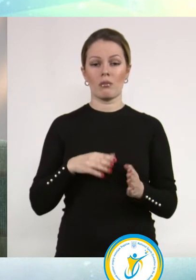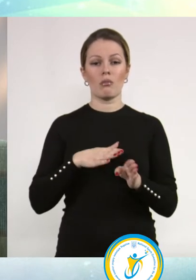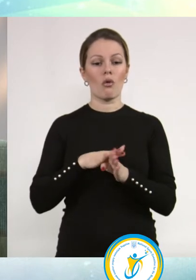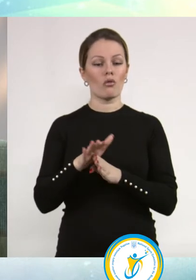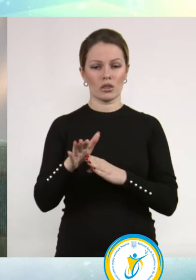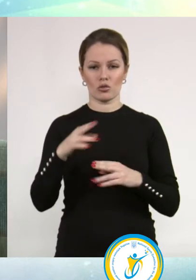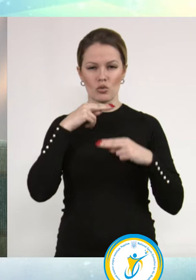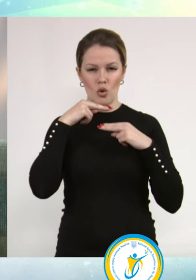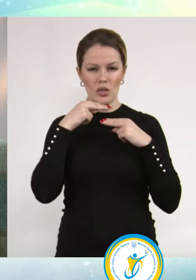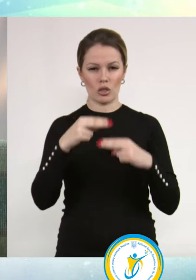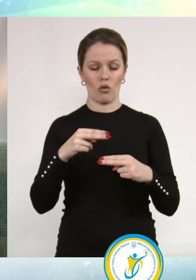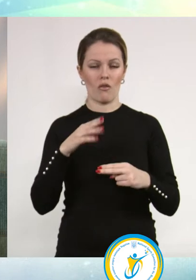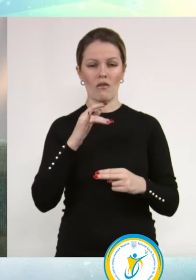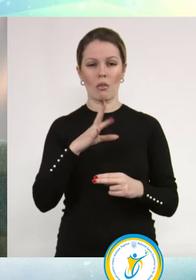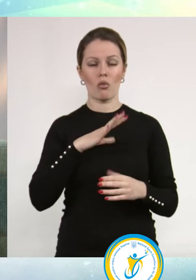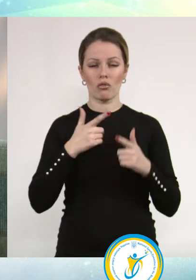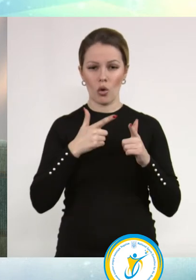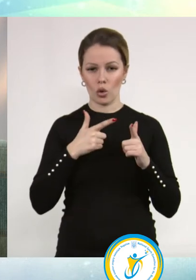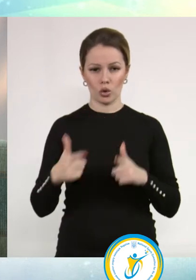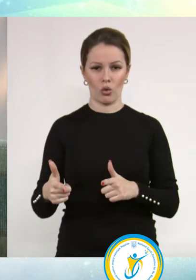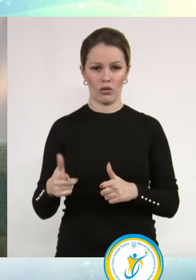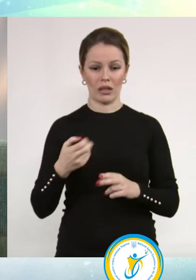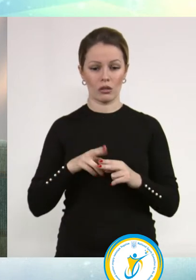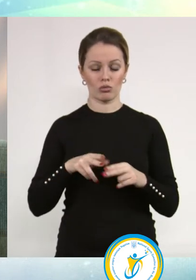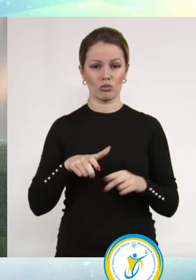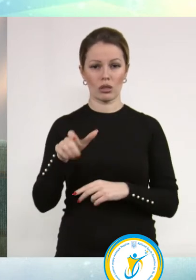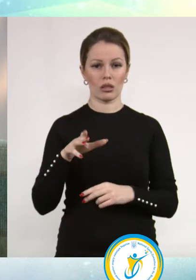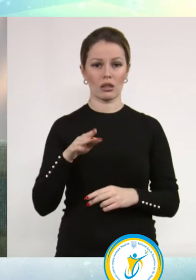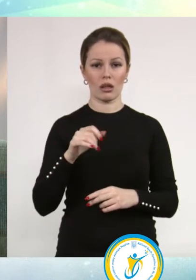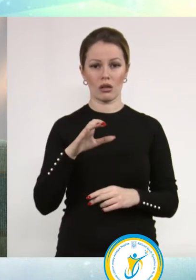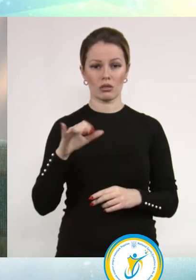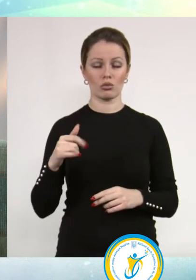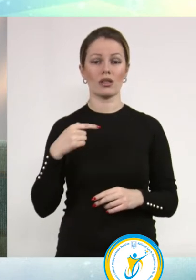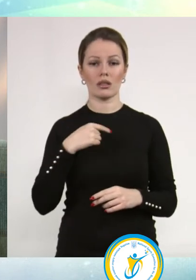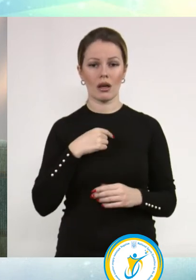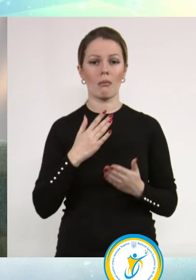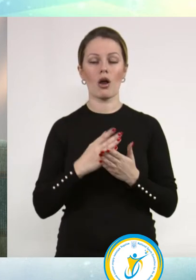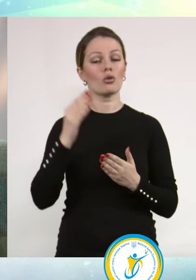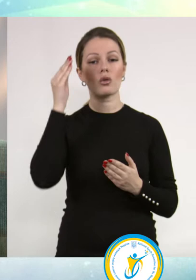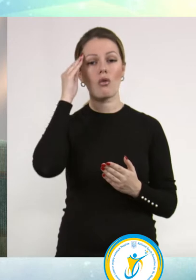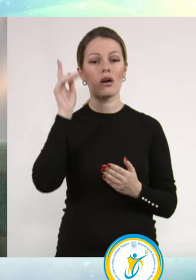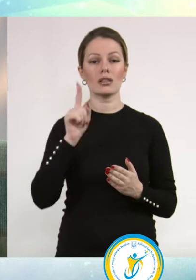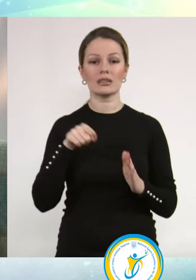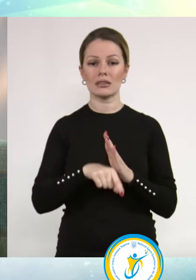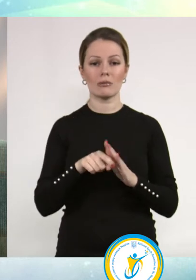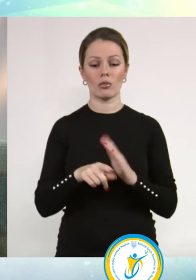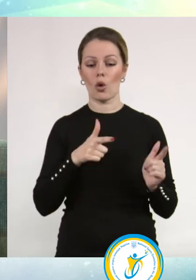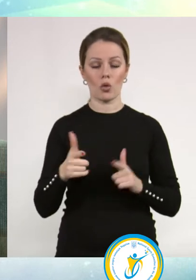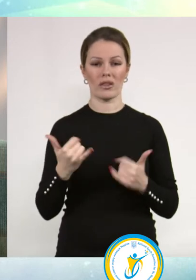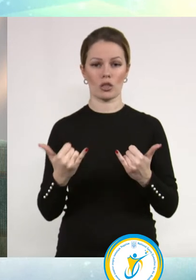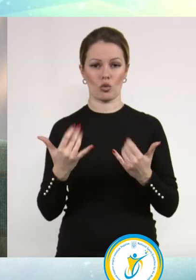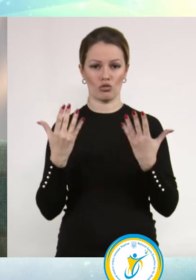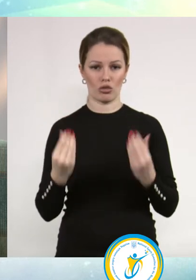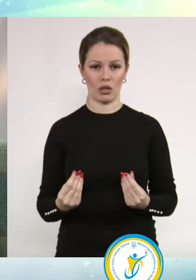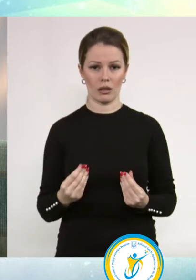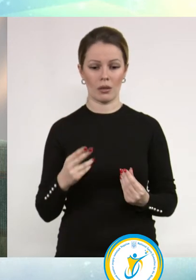повністю. Він був готовий на цю трасу. Я маю на увазі готовий на сьогоднішній день.